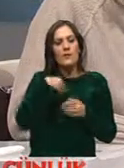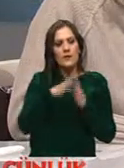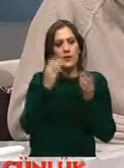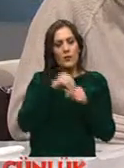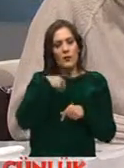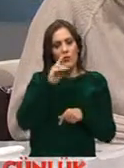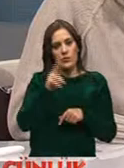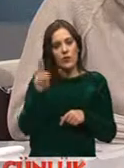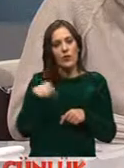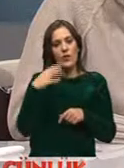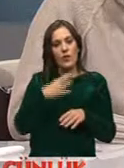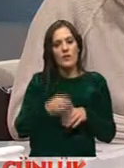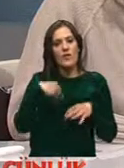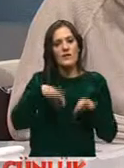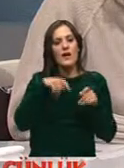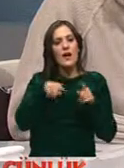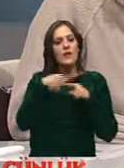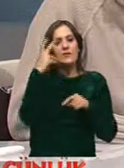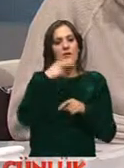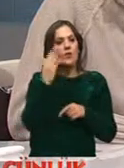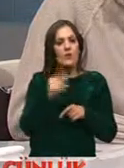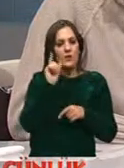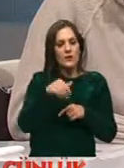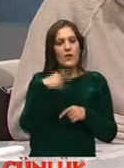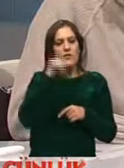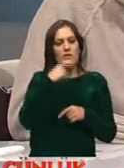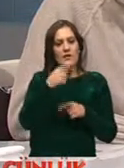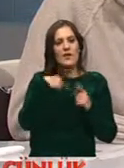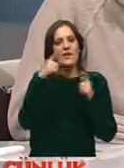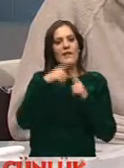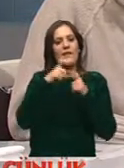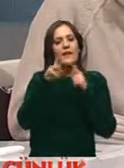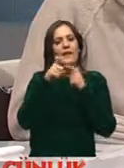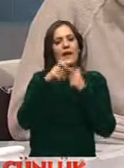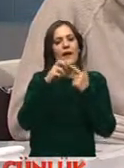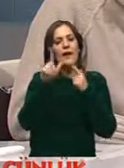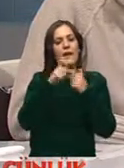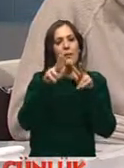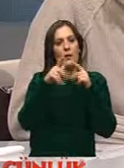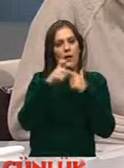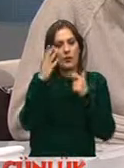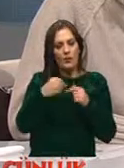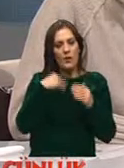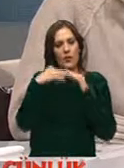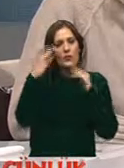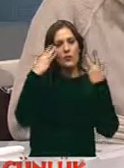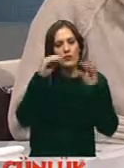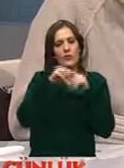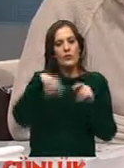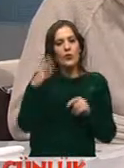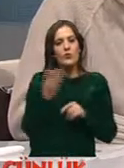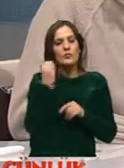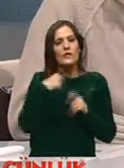buna yönelik olarak hazırladık biz. Hangi şarkılar olmalı? Diyoruz ki önce tekerlemeler olmalı. Yani halk kültürümüzde öyle